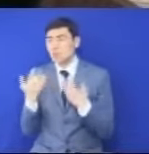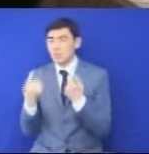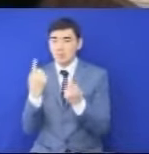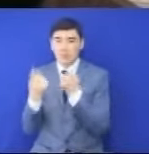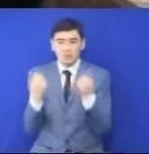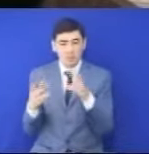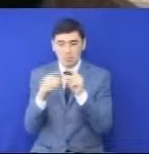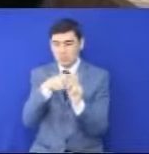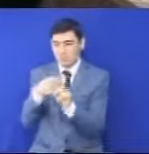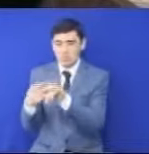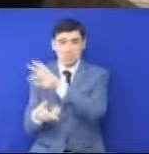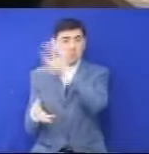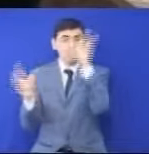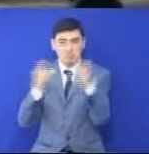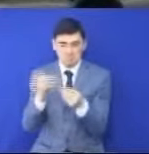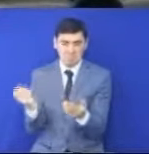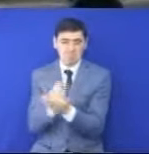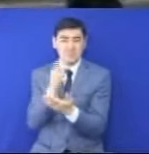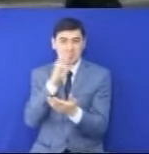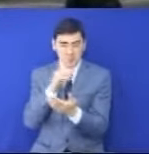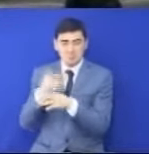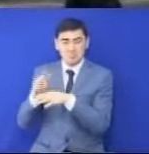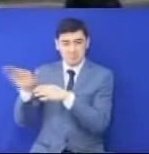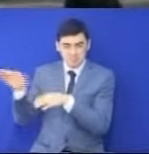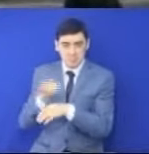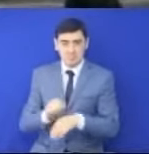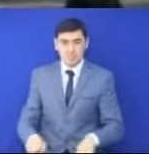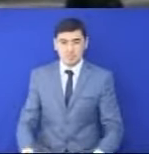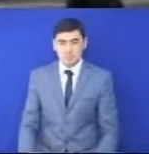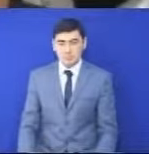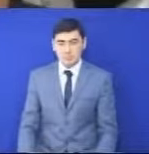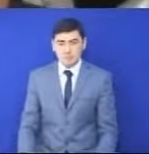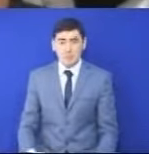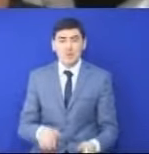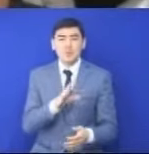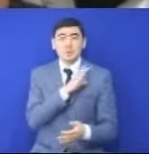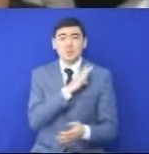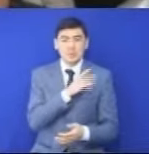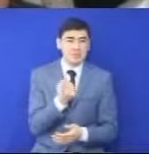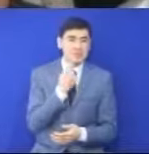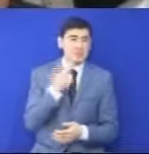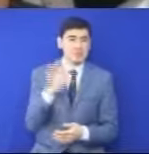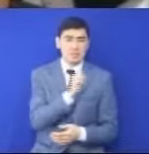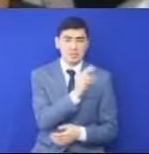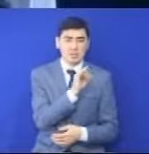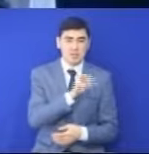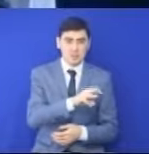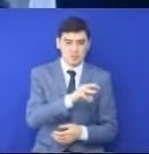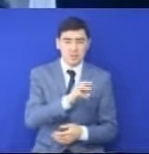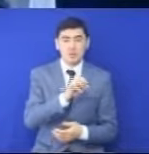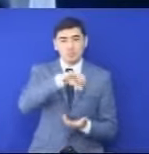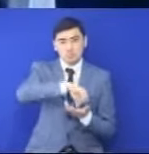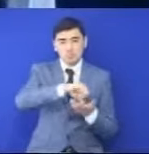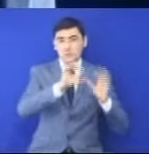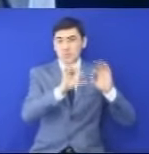с этого года они начнут получать субсидии. Позитивные изменения отмечены в отчетном докладе местного акима. В 2017 году в районе